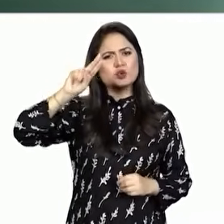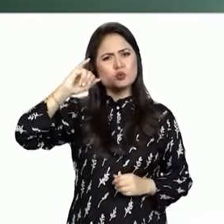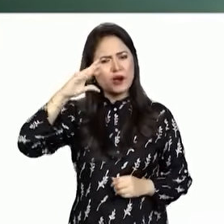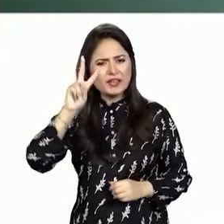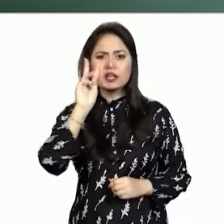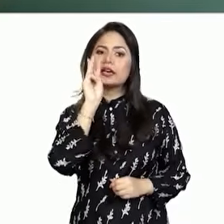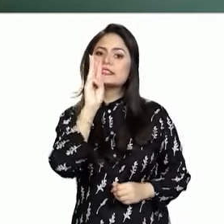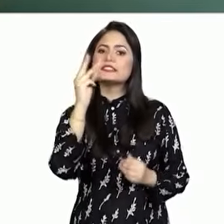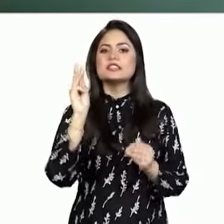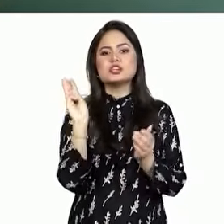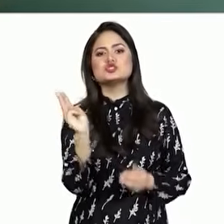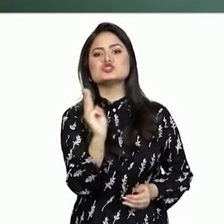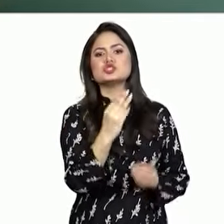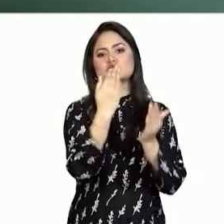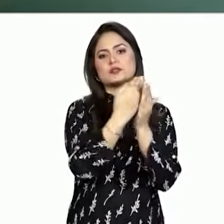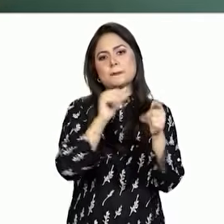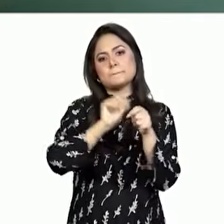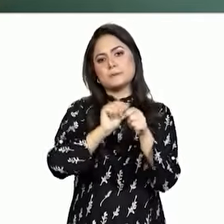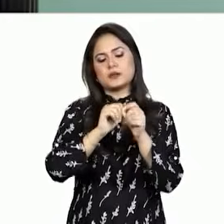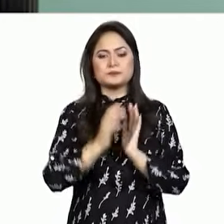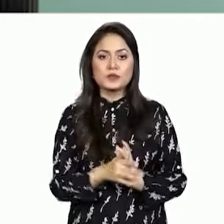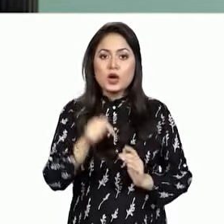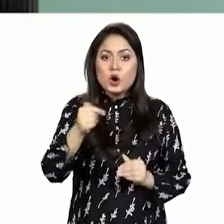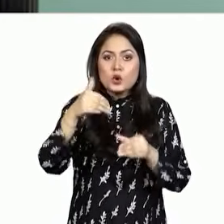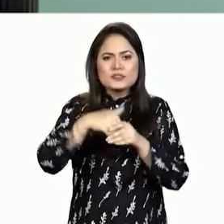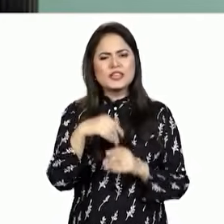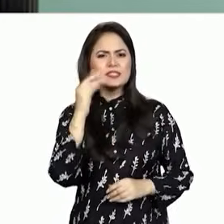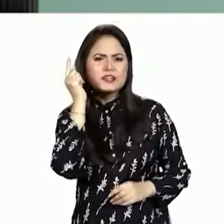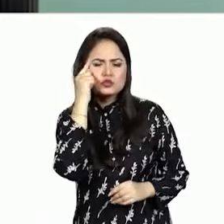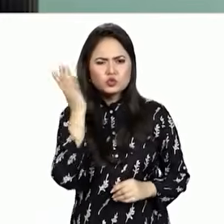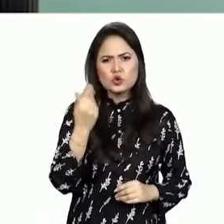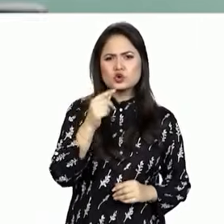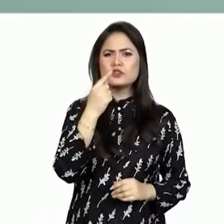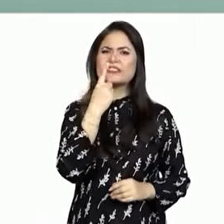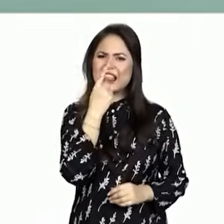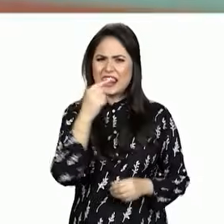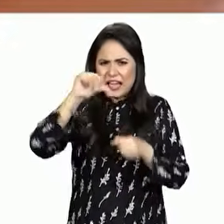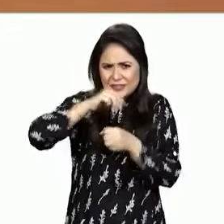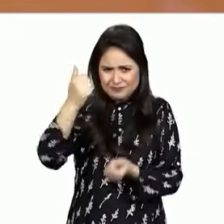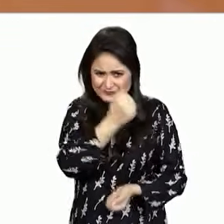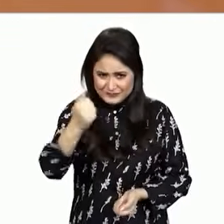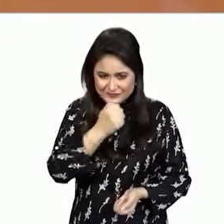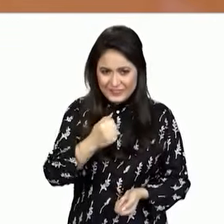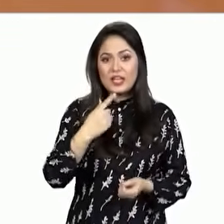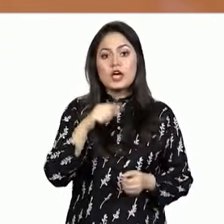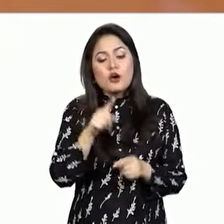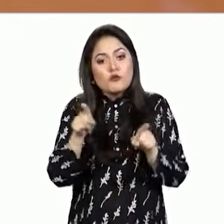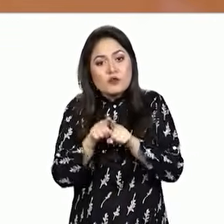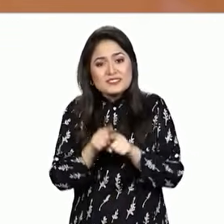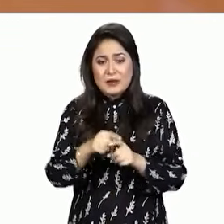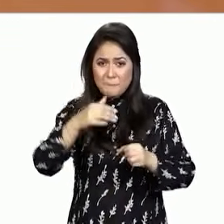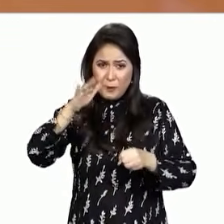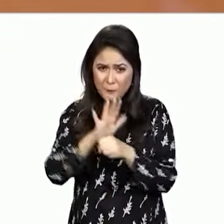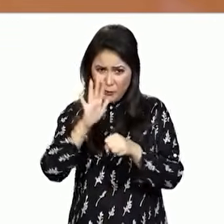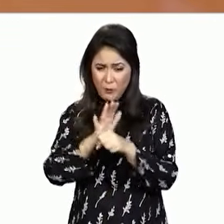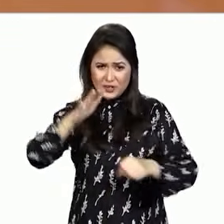جز ہائلورونک ایسڈ پر مشتمل ہوتا ہے۔ یہاں پر کیچپ کو ذہن میں لائیں۔ جس طرح کیچپ کو بوتل سے باہر نکالنے کے لیے زور